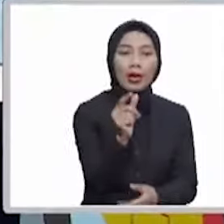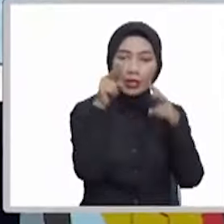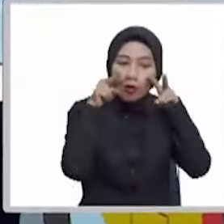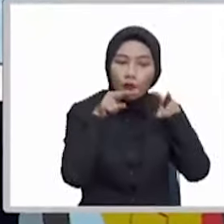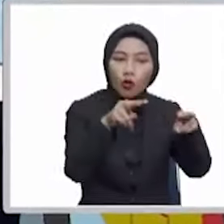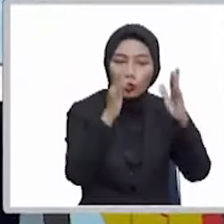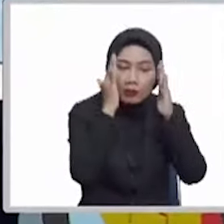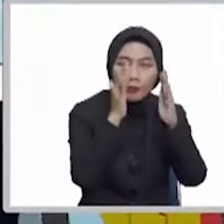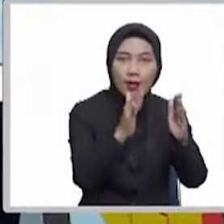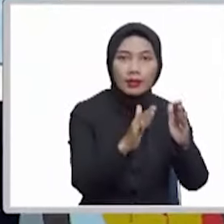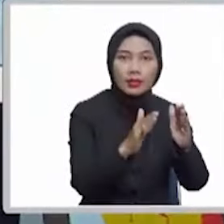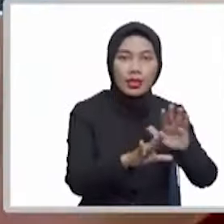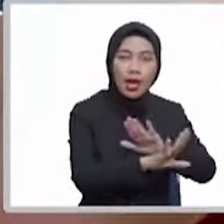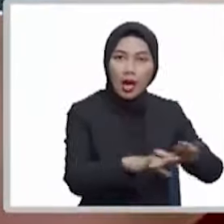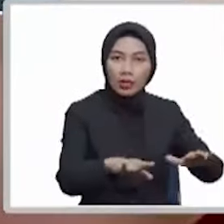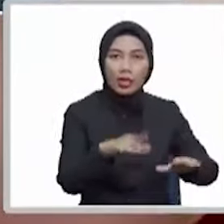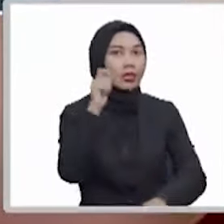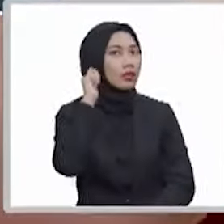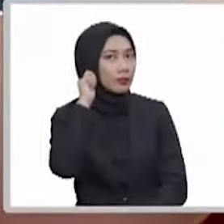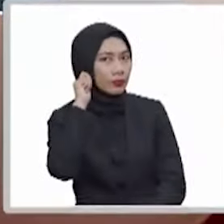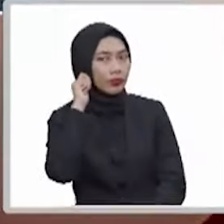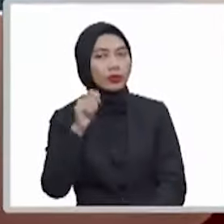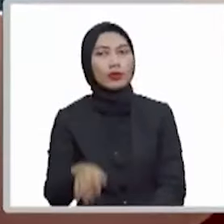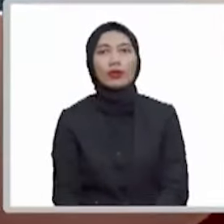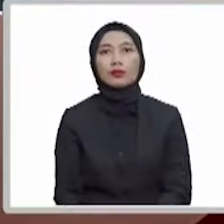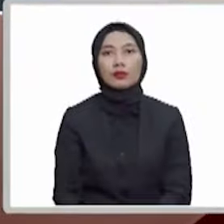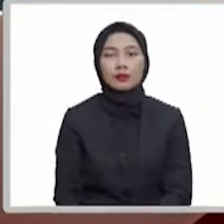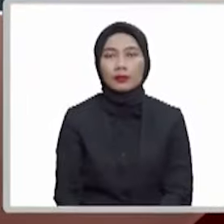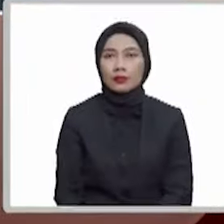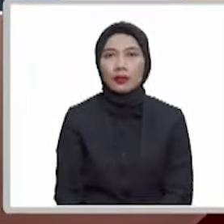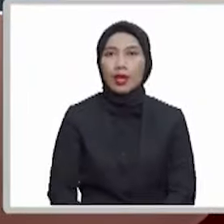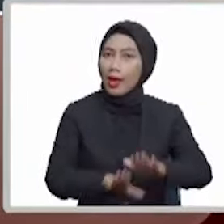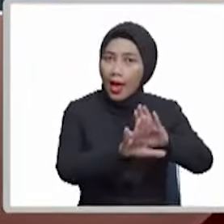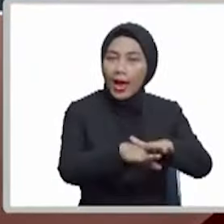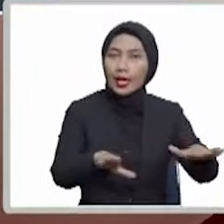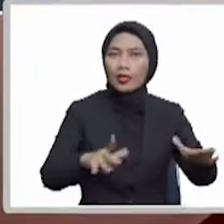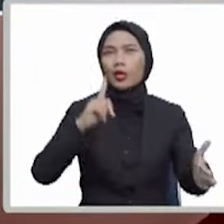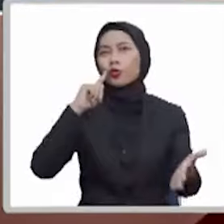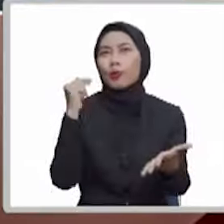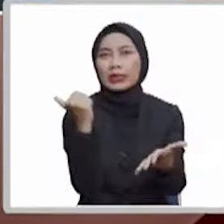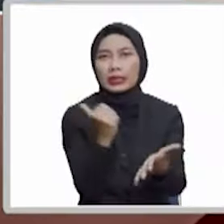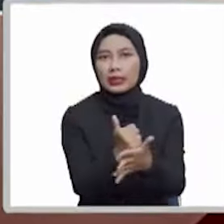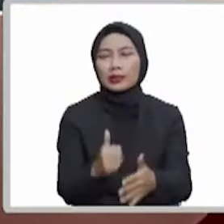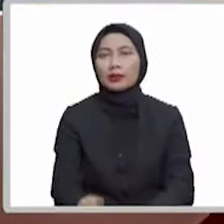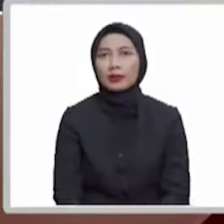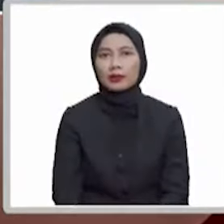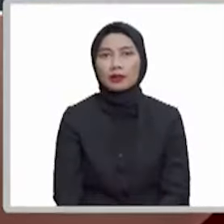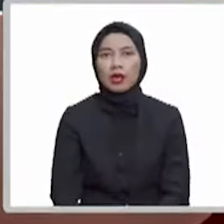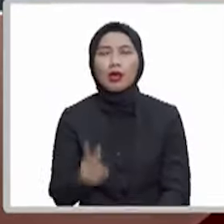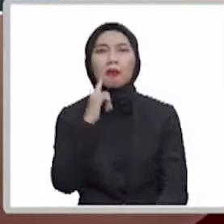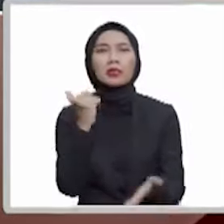memperhatikan kaum wanita dan anak. Oleh sebab itu, anak-anak ini penting sebagai pewaris